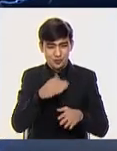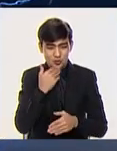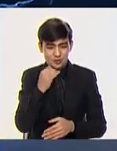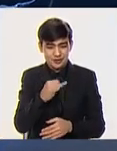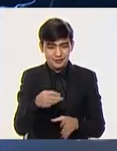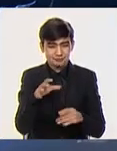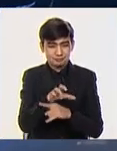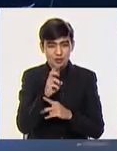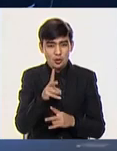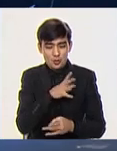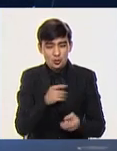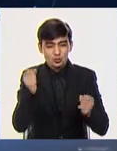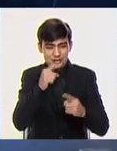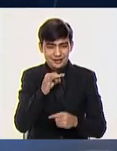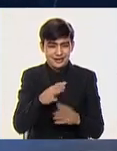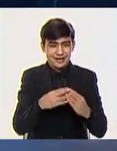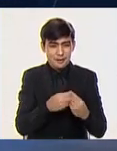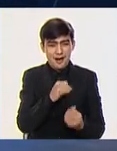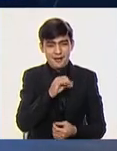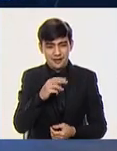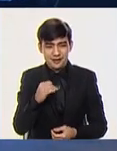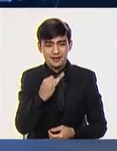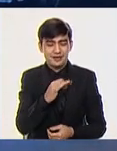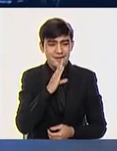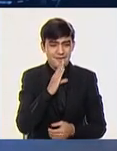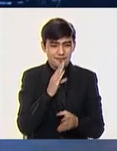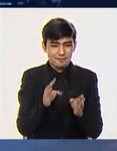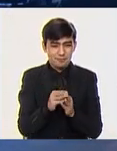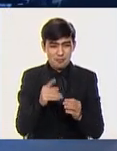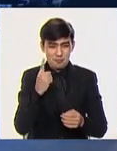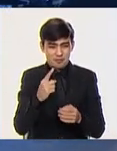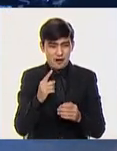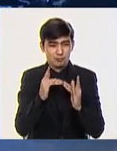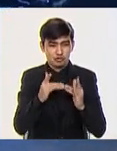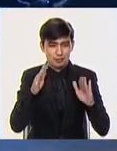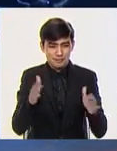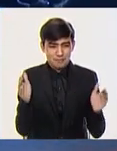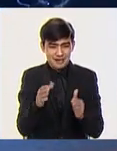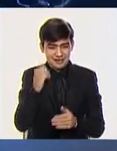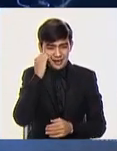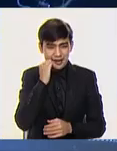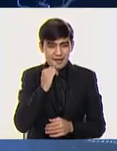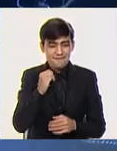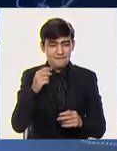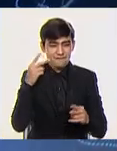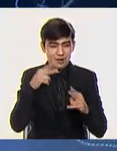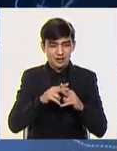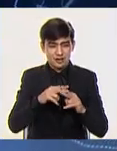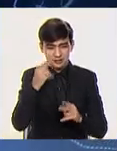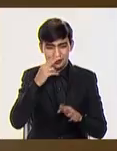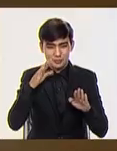автором фотографии выяснилось что семья аиды и девочки живут в маленьком общежитии возле старого вокзала столицы